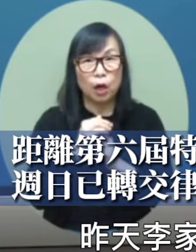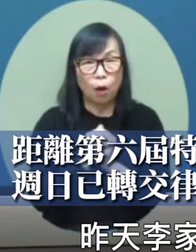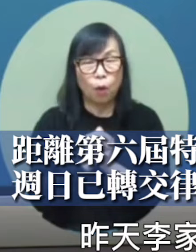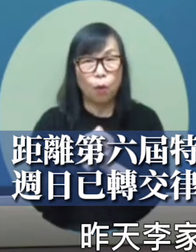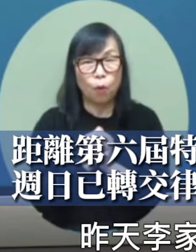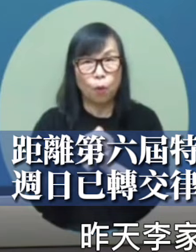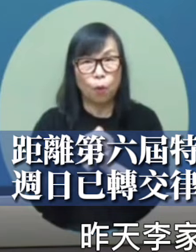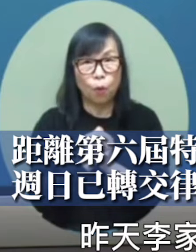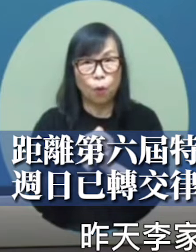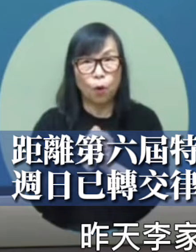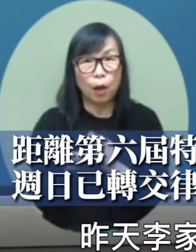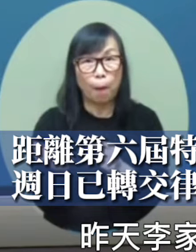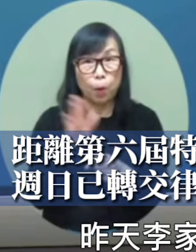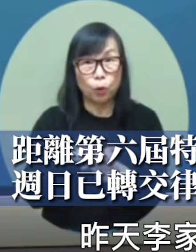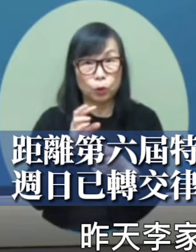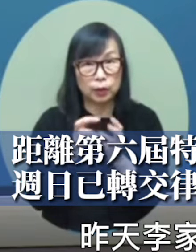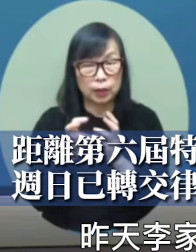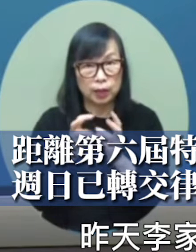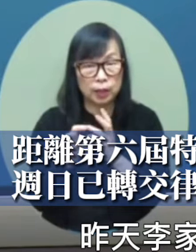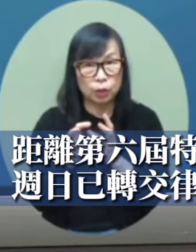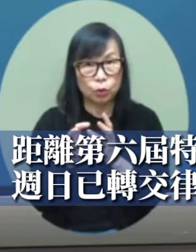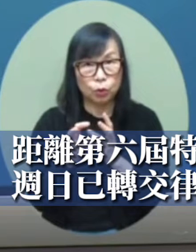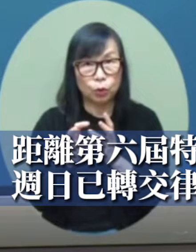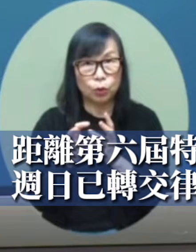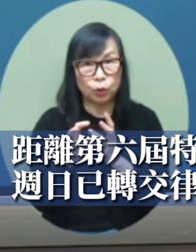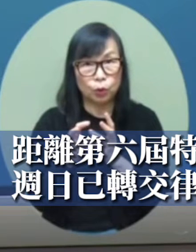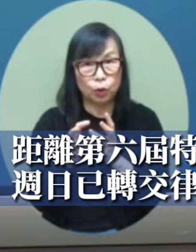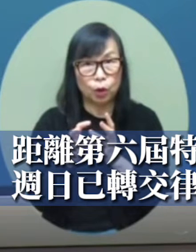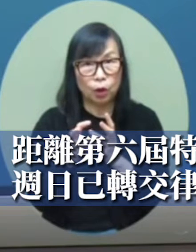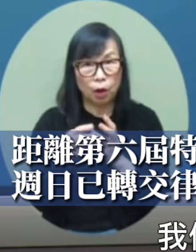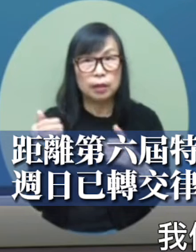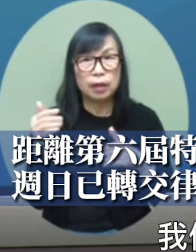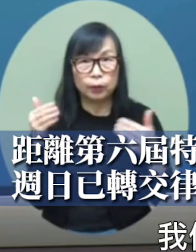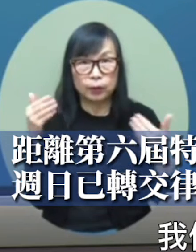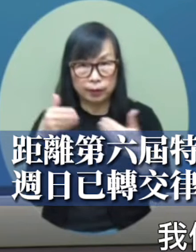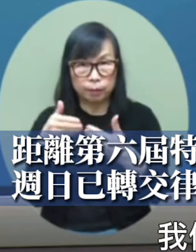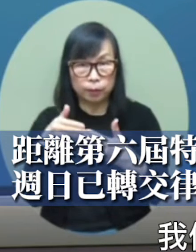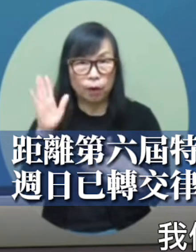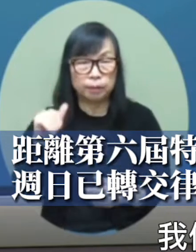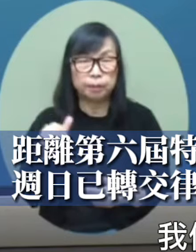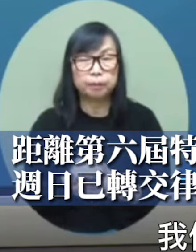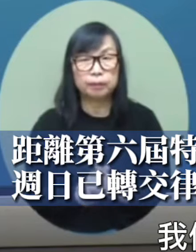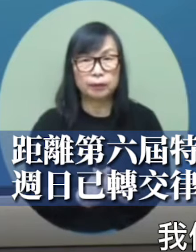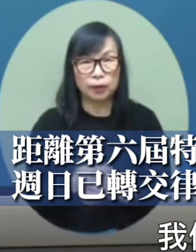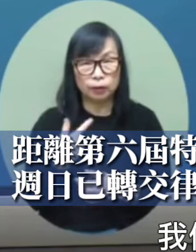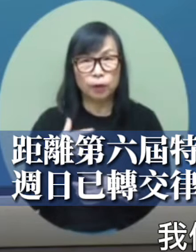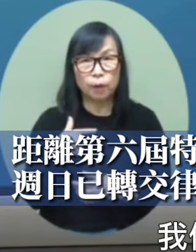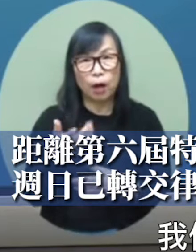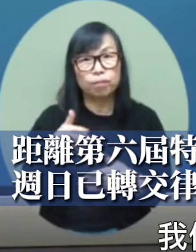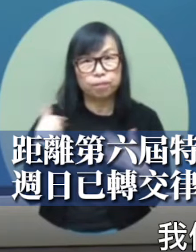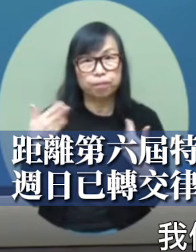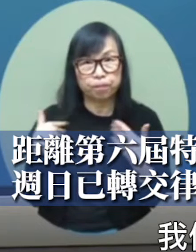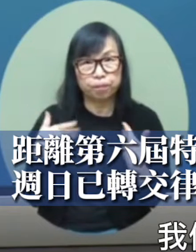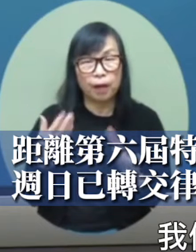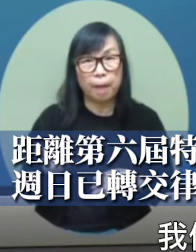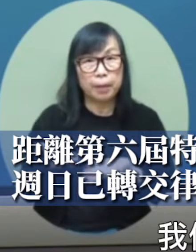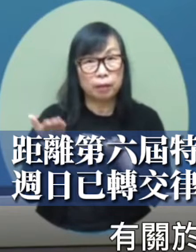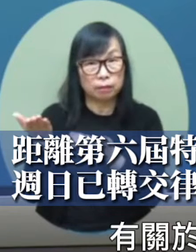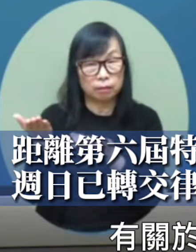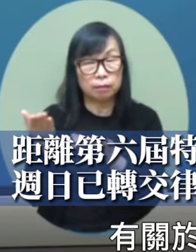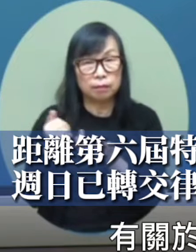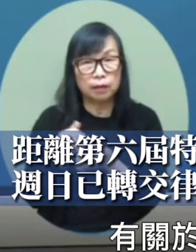有補充嘅資料佢需要咧，佢會接觸我哋嘅。咁我哋亦都話咧，係非常之樂意為佢提供進